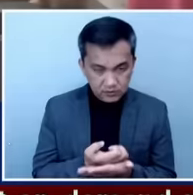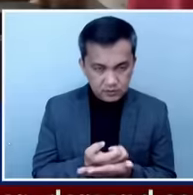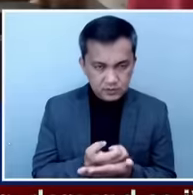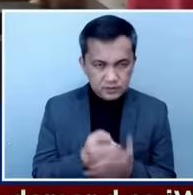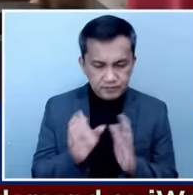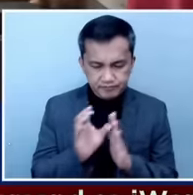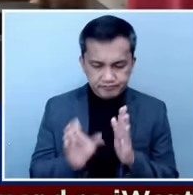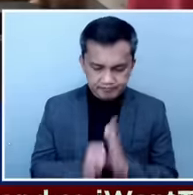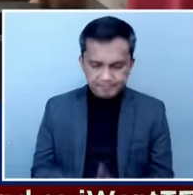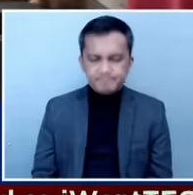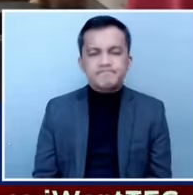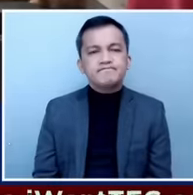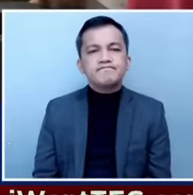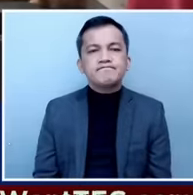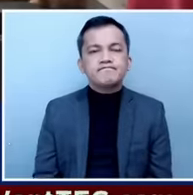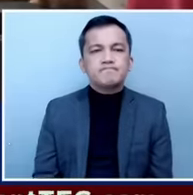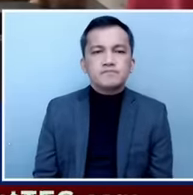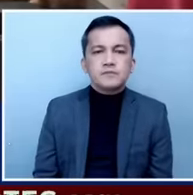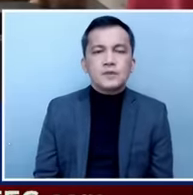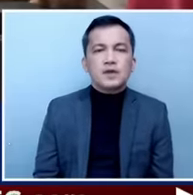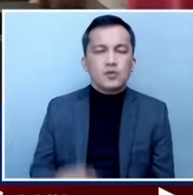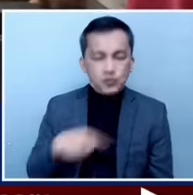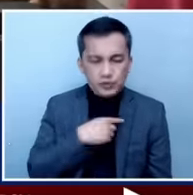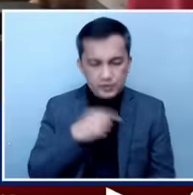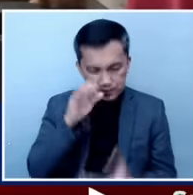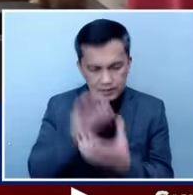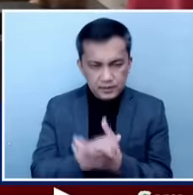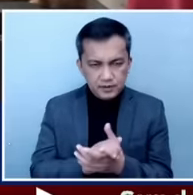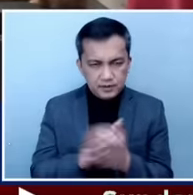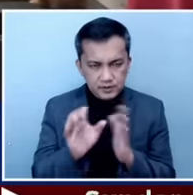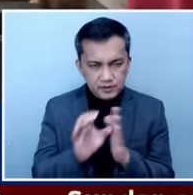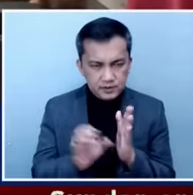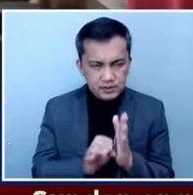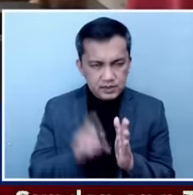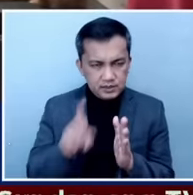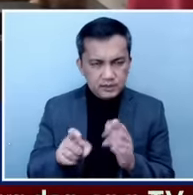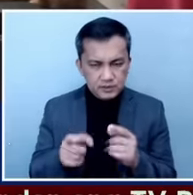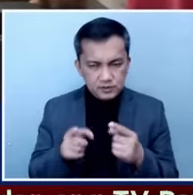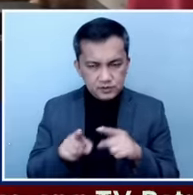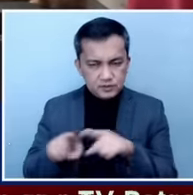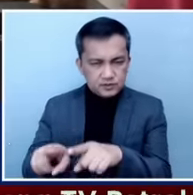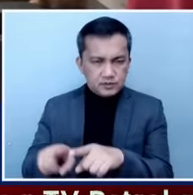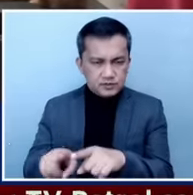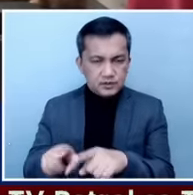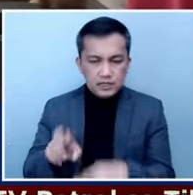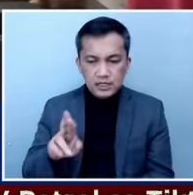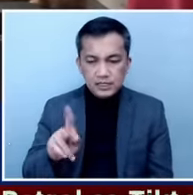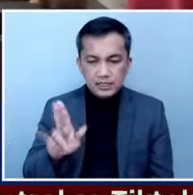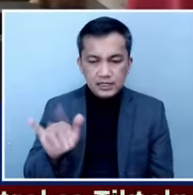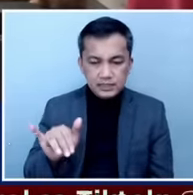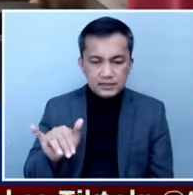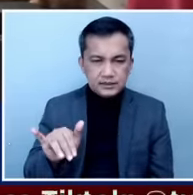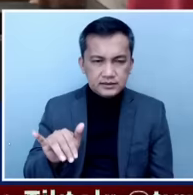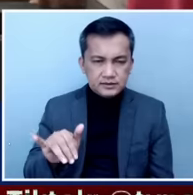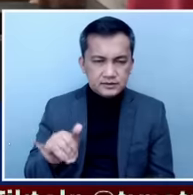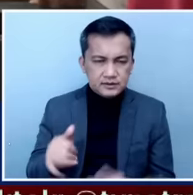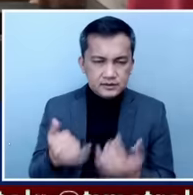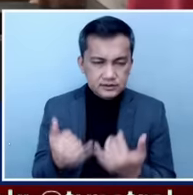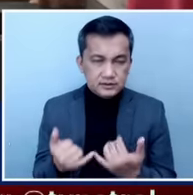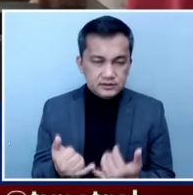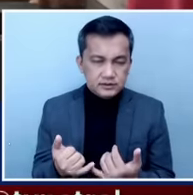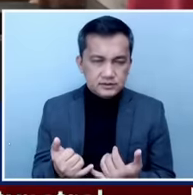konstitusyon. Naniniwala tayo na konstitusyon ay dapat sumabay sa realidad ng kasalukuyan